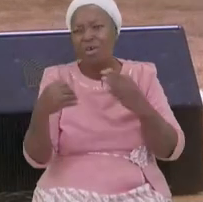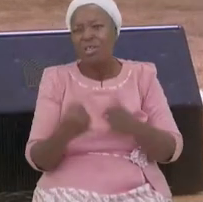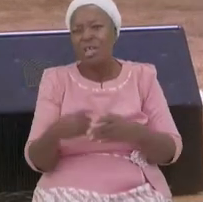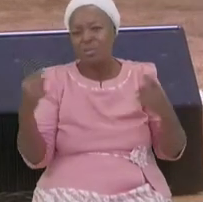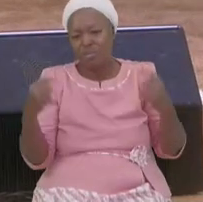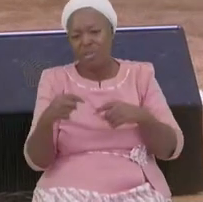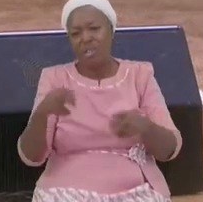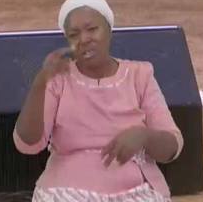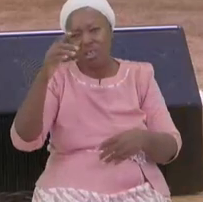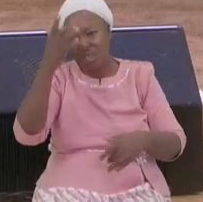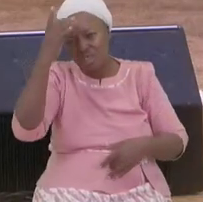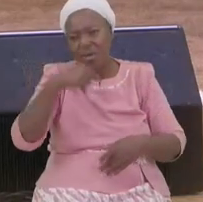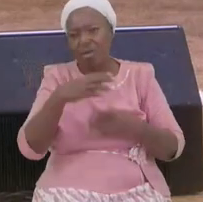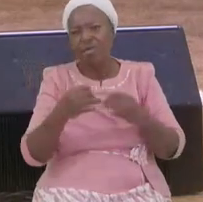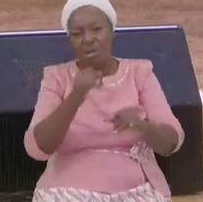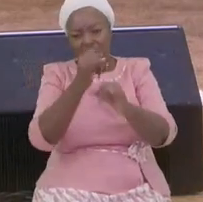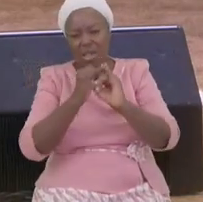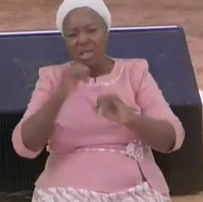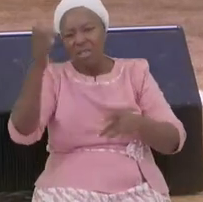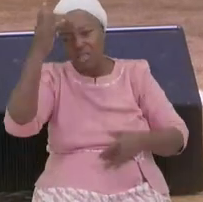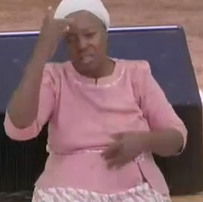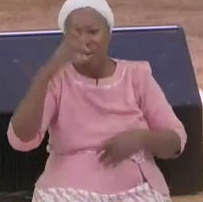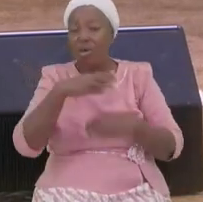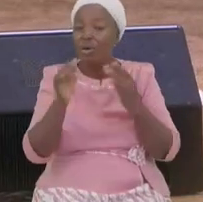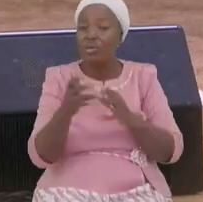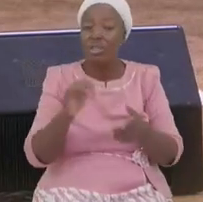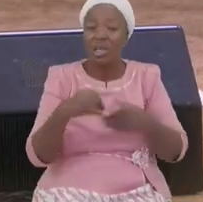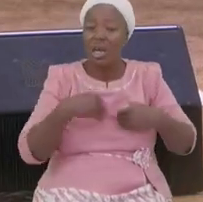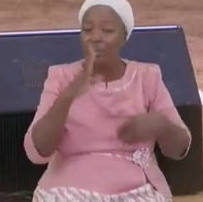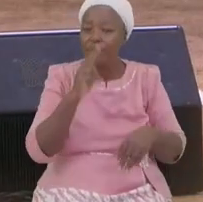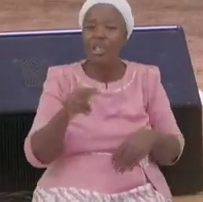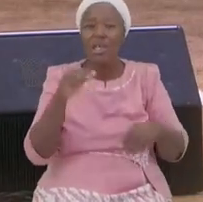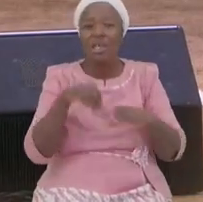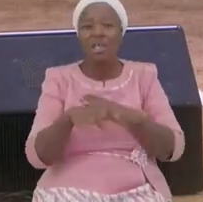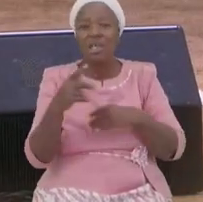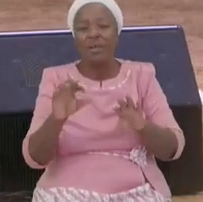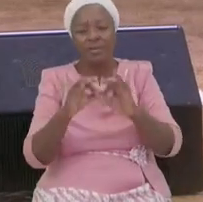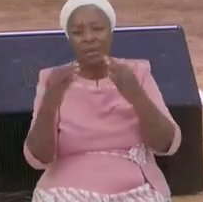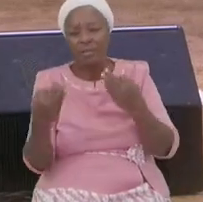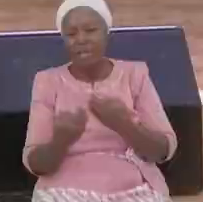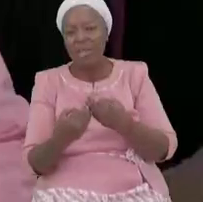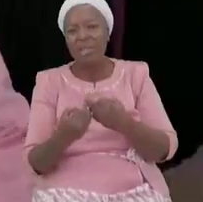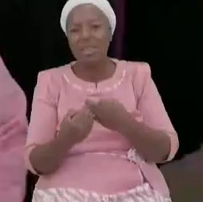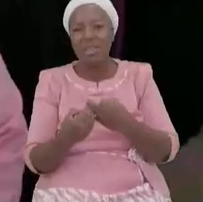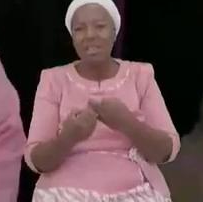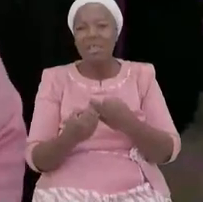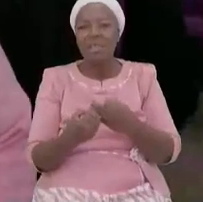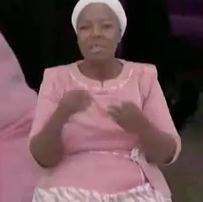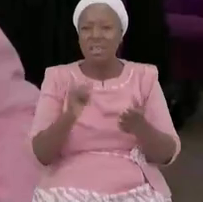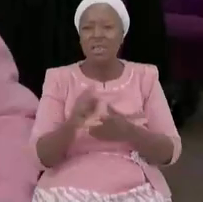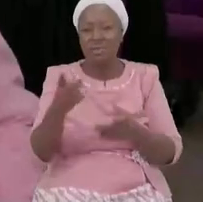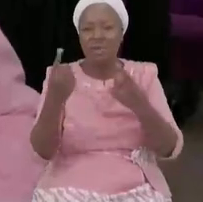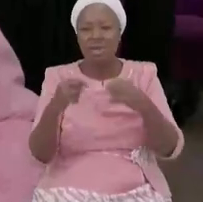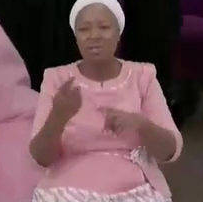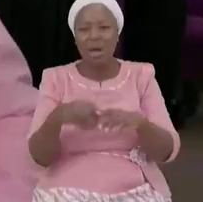maladies héréditaires, toutes ces choses qui sont dans la famille ou d'où tu viens,